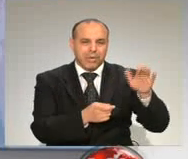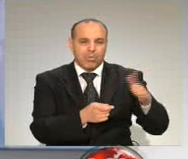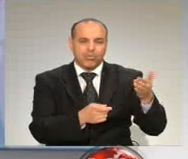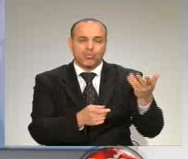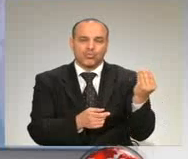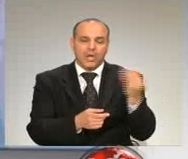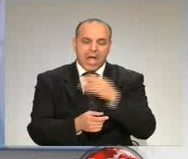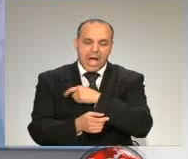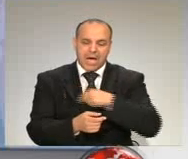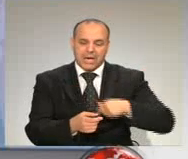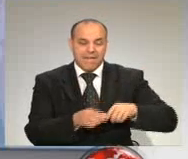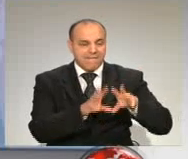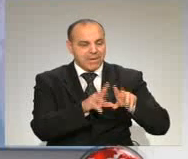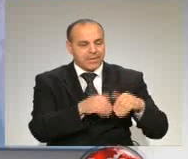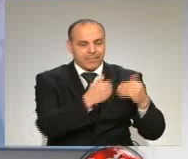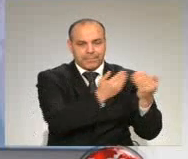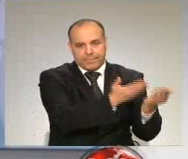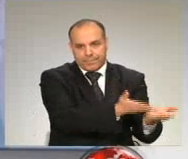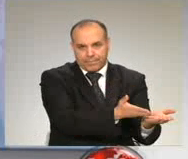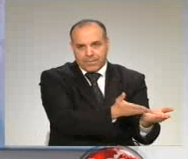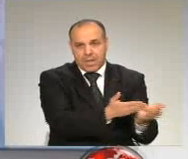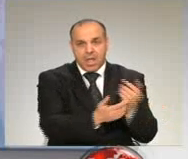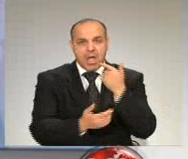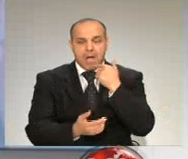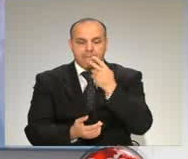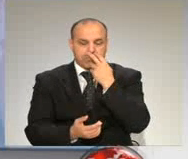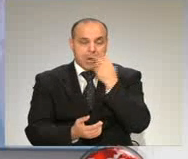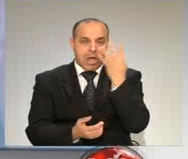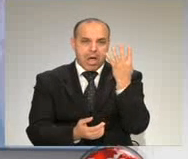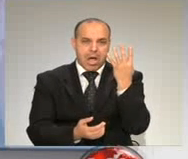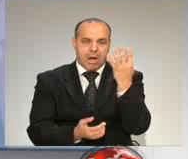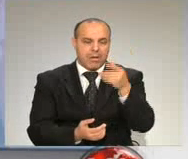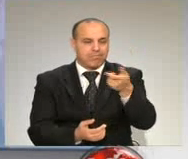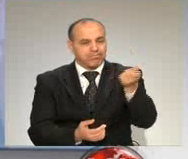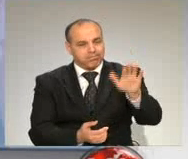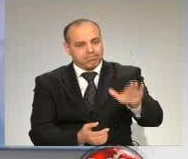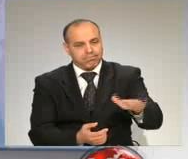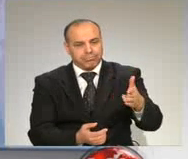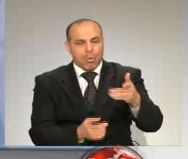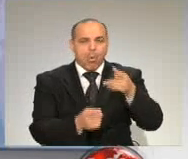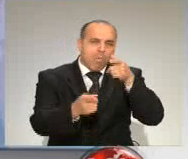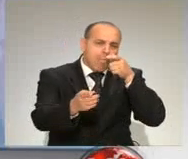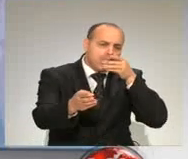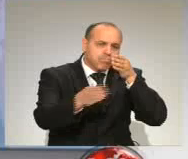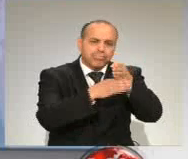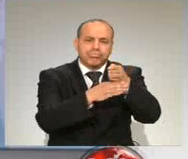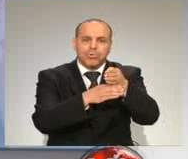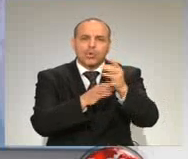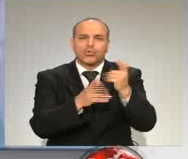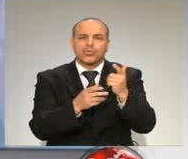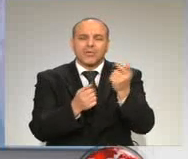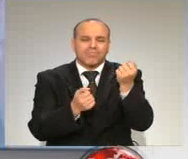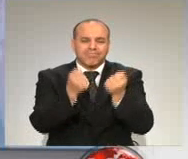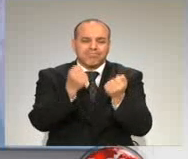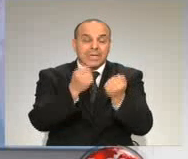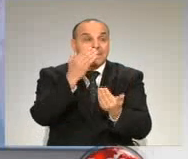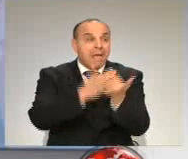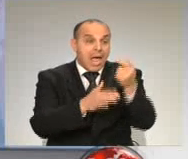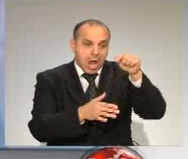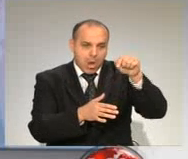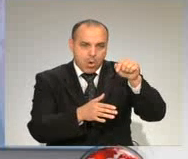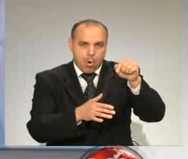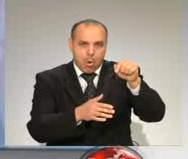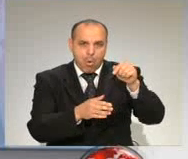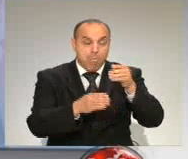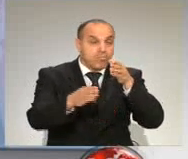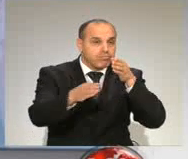الحرس الوطني إلى عائلاتهم، وكان الأمنيون 4 قد استشهدوا في هجوم مسلح استهدف دوريتهم فجر اليوم،